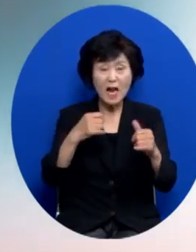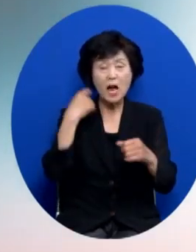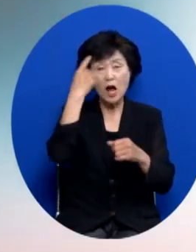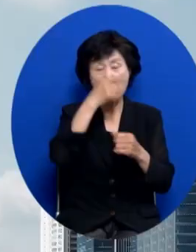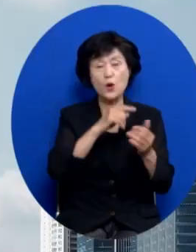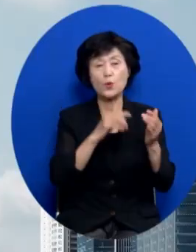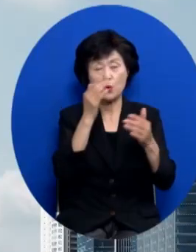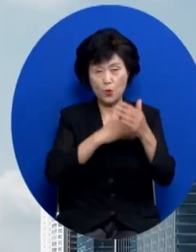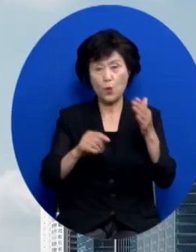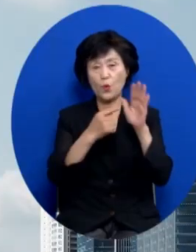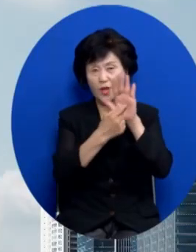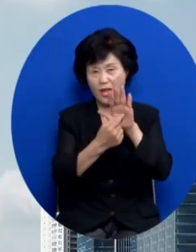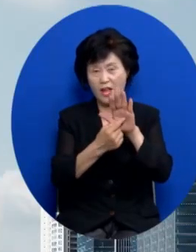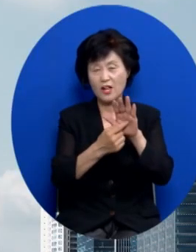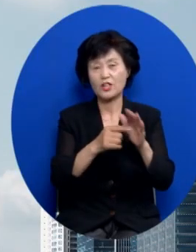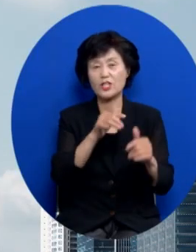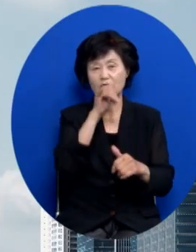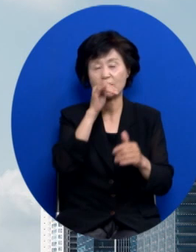이었습니다.